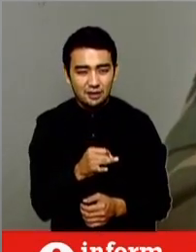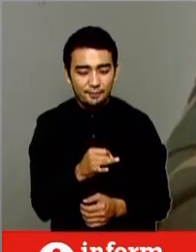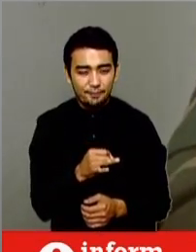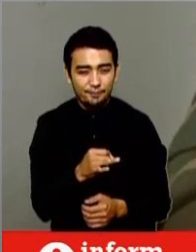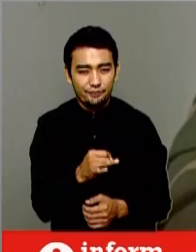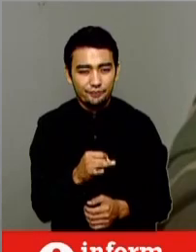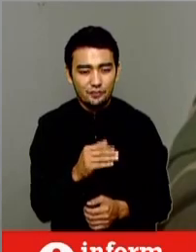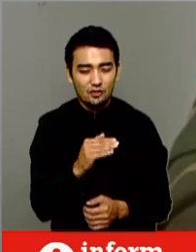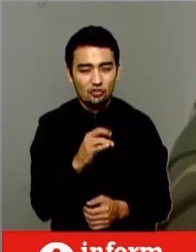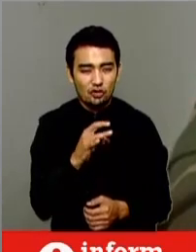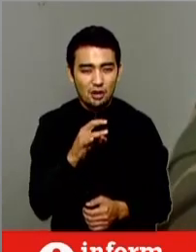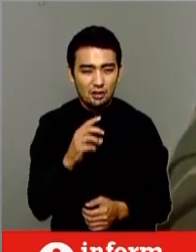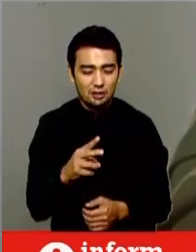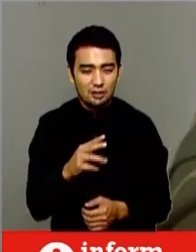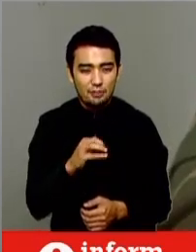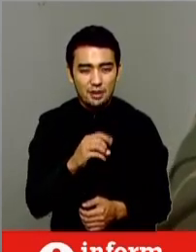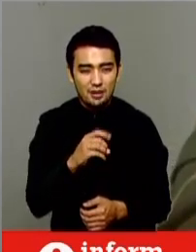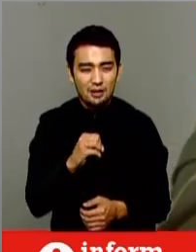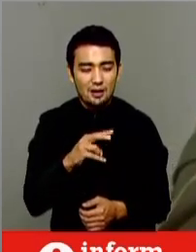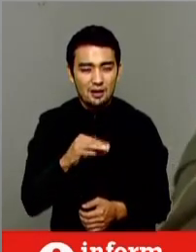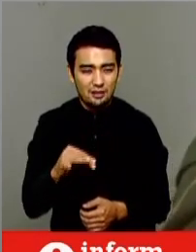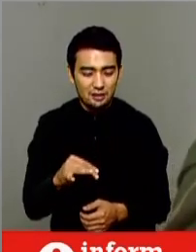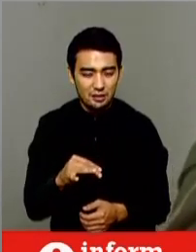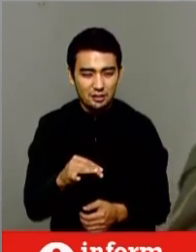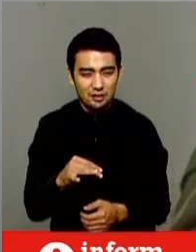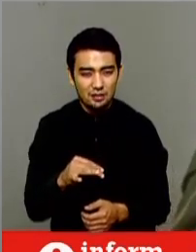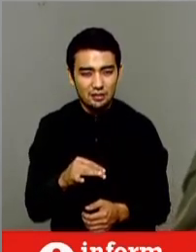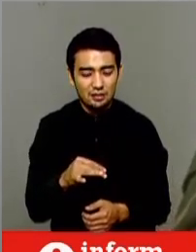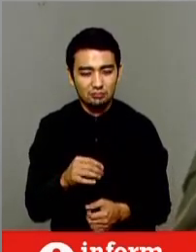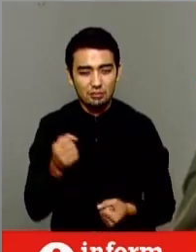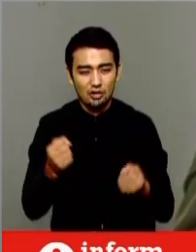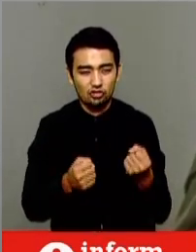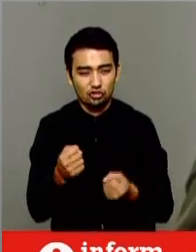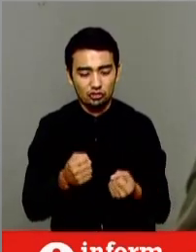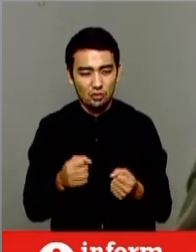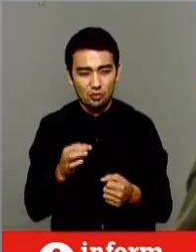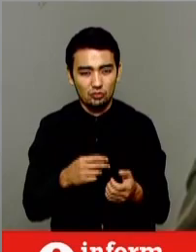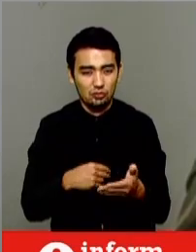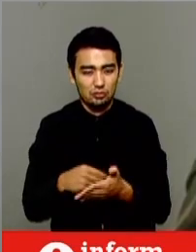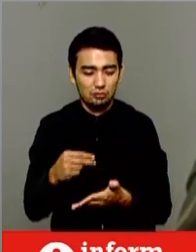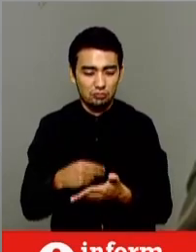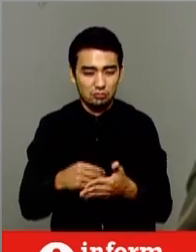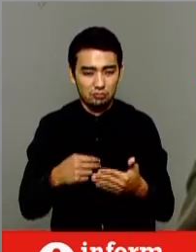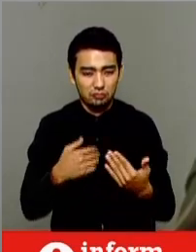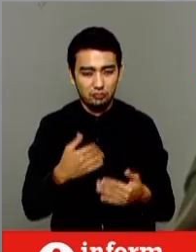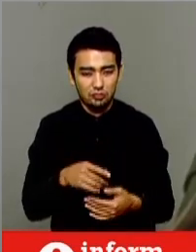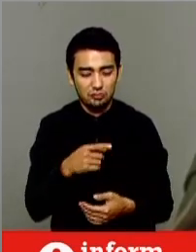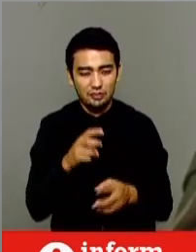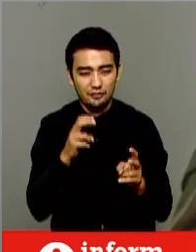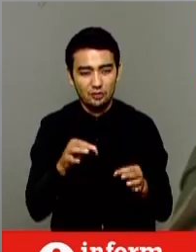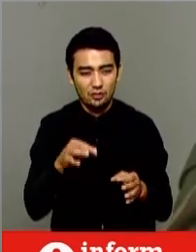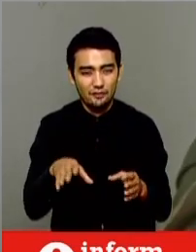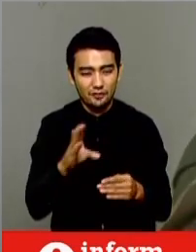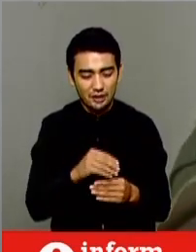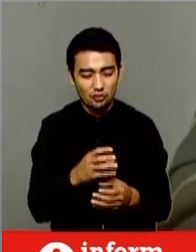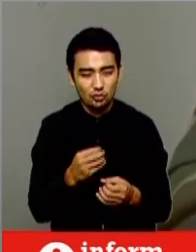Жак маркалы 2 жоғарғы өтімді автокөлік кілттерін тапсырды. Аталғандарын бәрінен